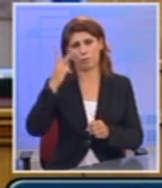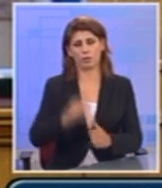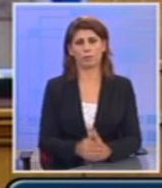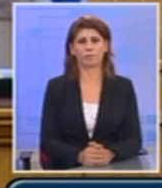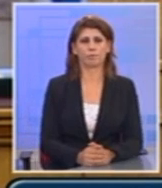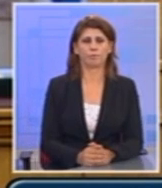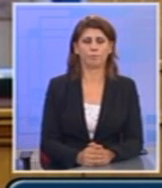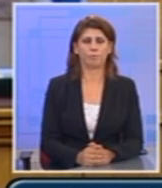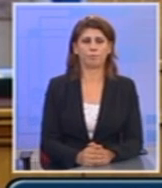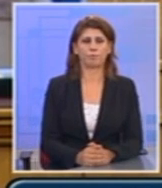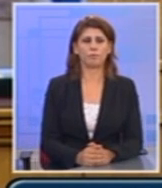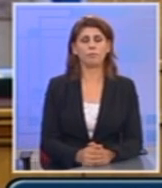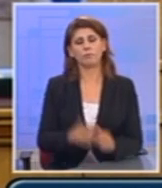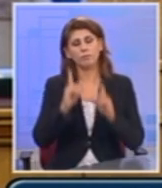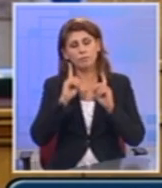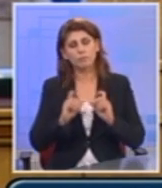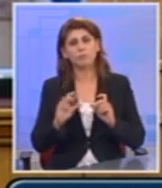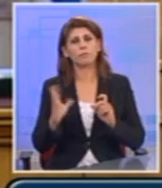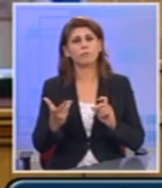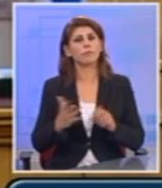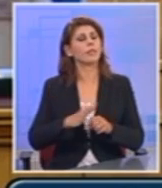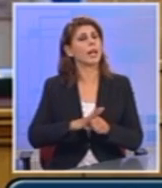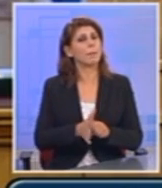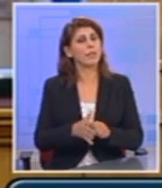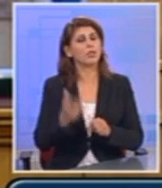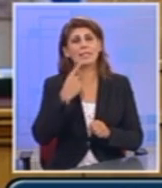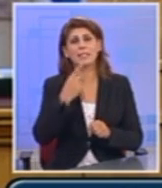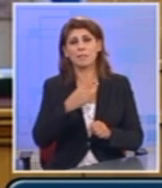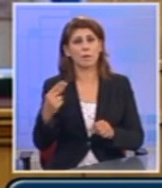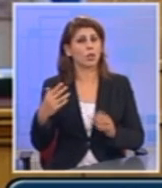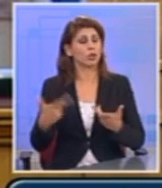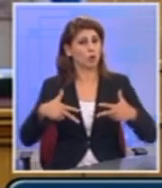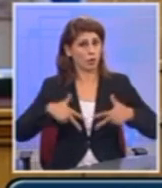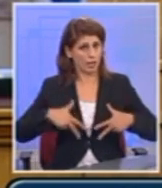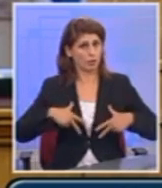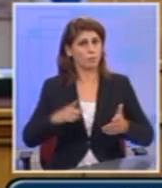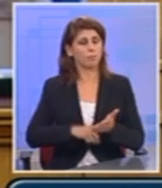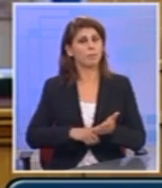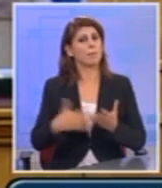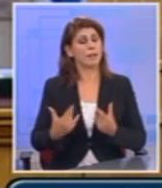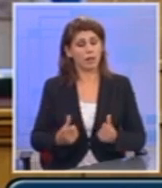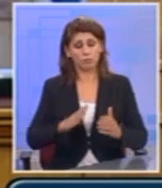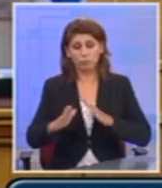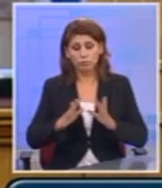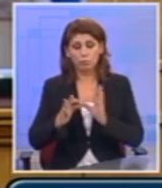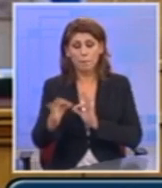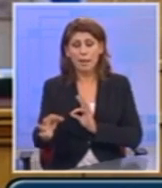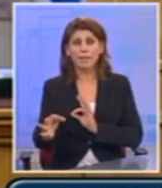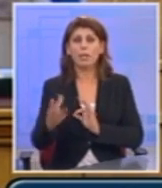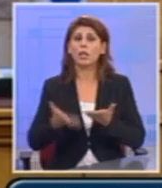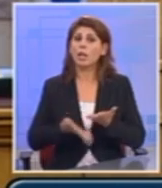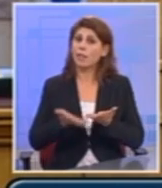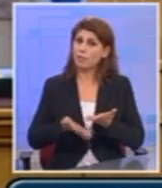χρέωση είναι υποχρέωση εκπλήρωσης που σημαίνει ότι το κράτος πρέπει να λαμβάνει κατάλληλα μέτρα για να